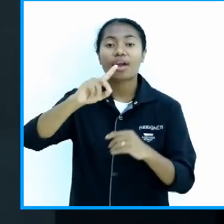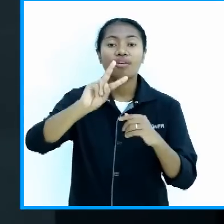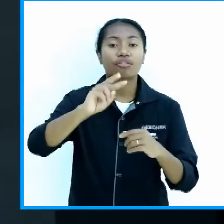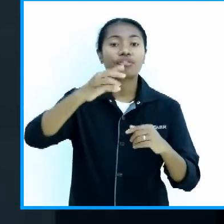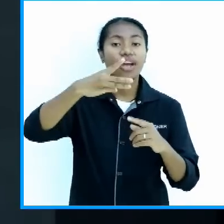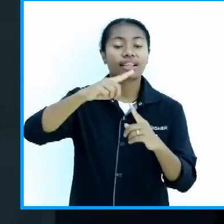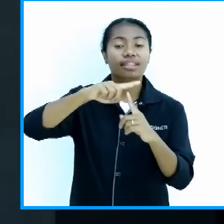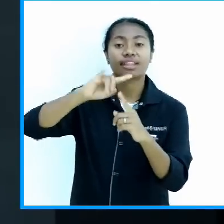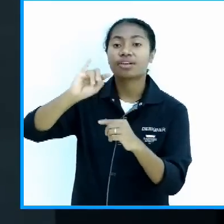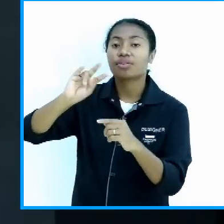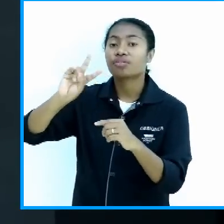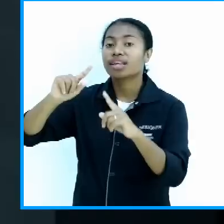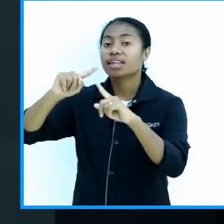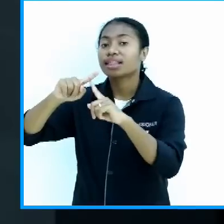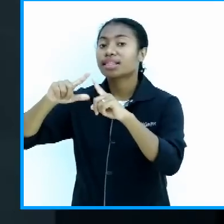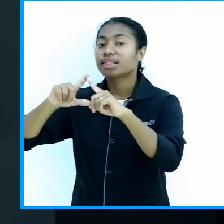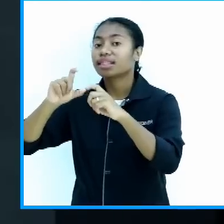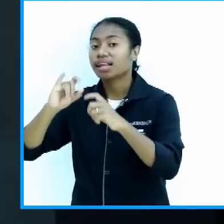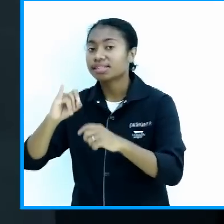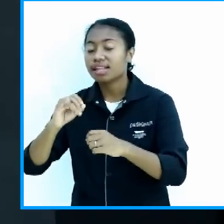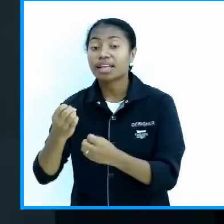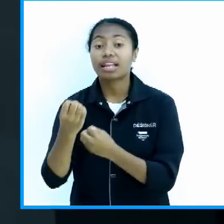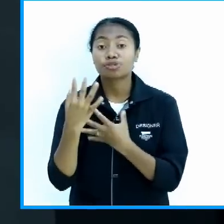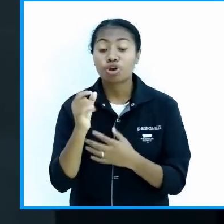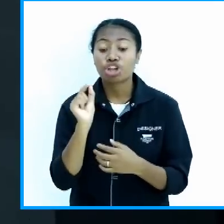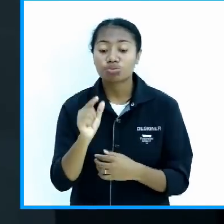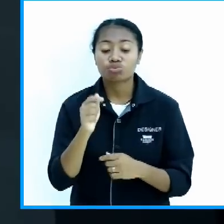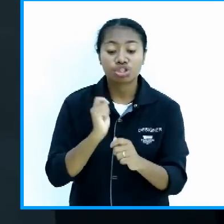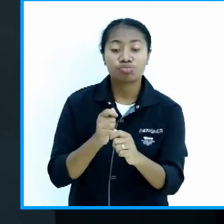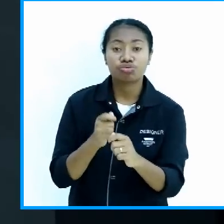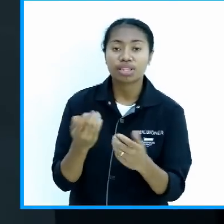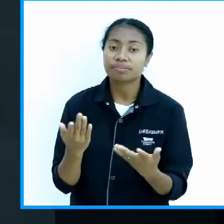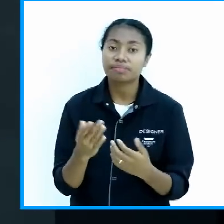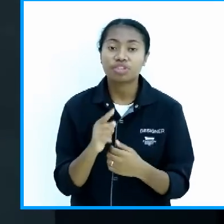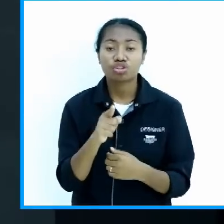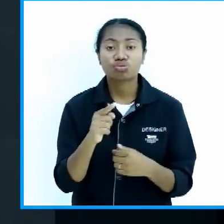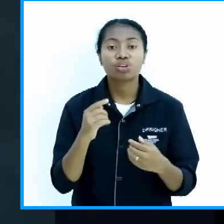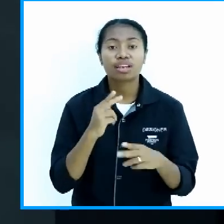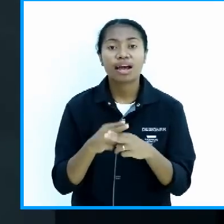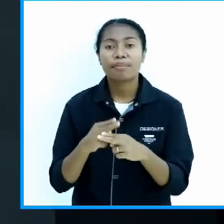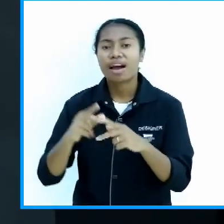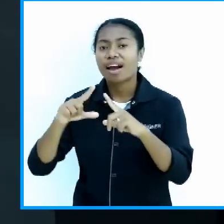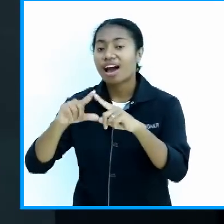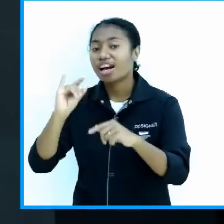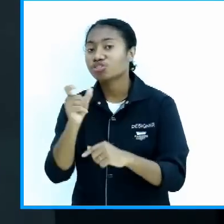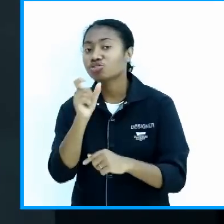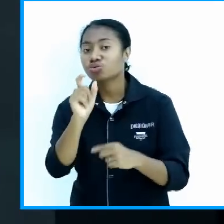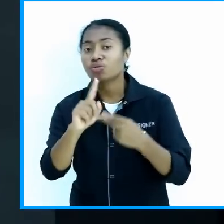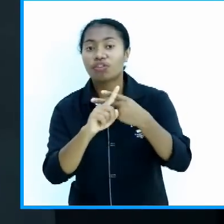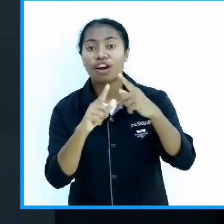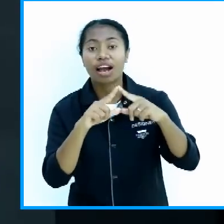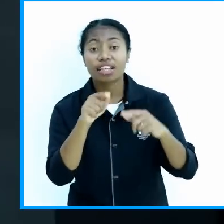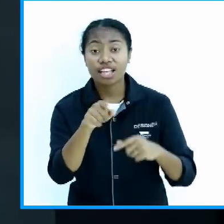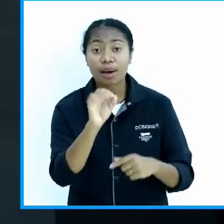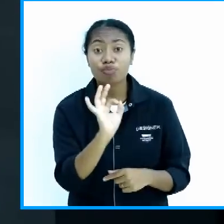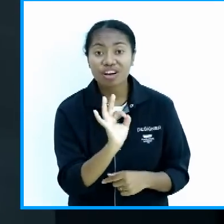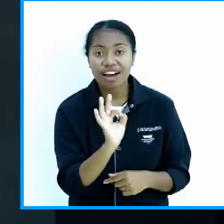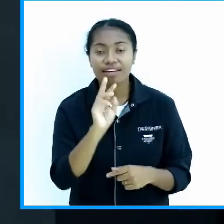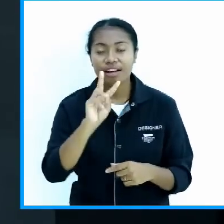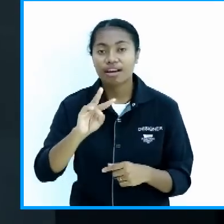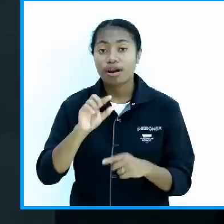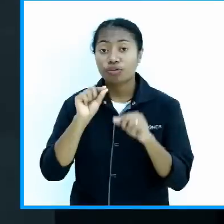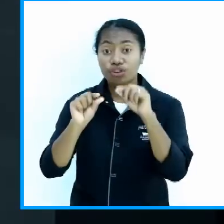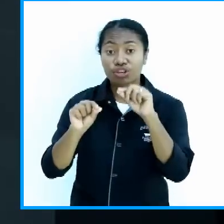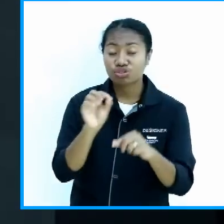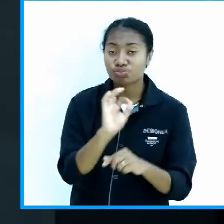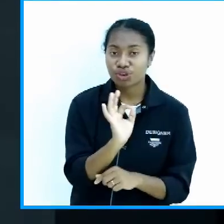dari respon imunologis yang akan terbentuk. Itu namanya adjuvan. Jadi adjuvan ini dia bukan virus, tapi dengan adanya